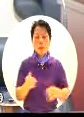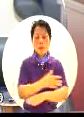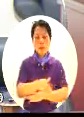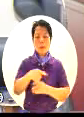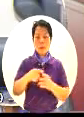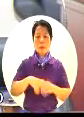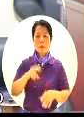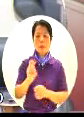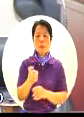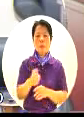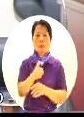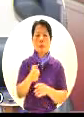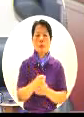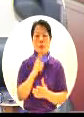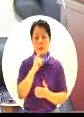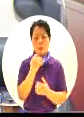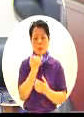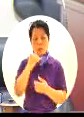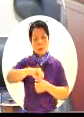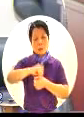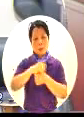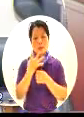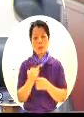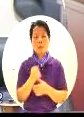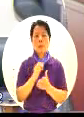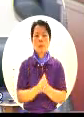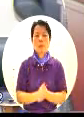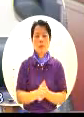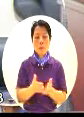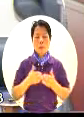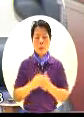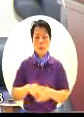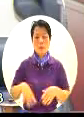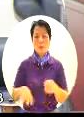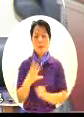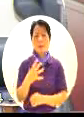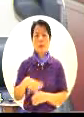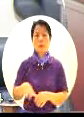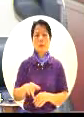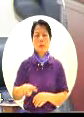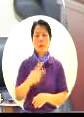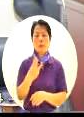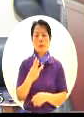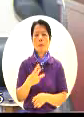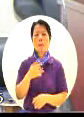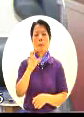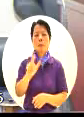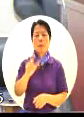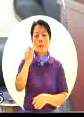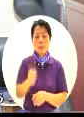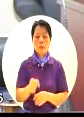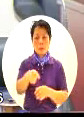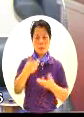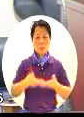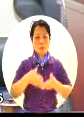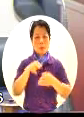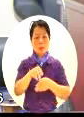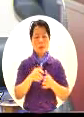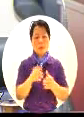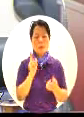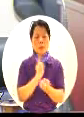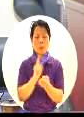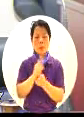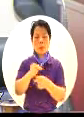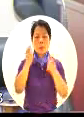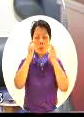20万来讲，会当增加偌济？起码360亿啊！我是认为这个蛮重要哈，针对高雄市的财